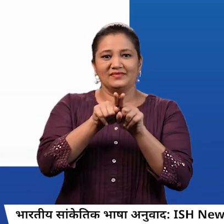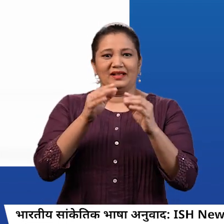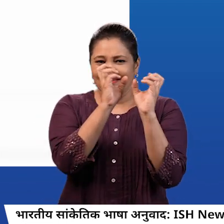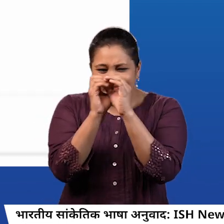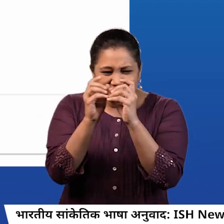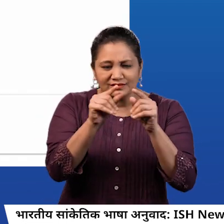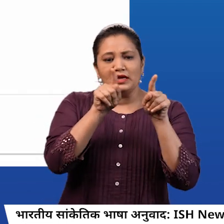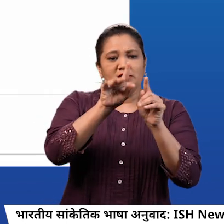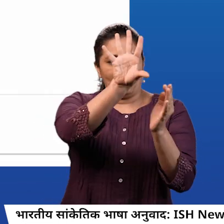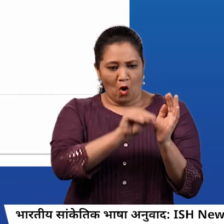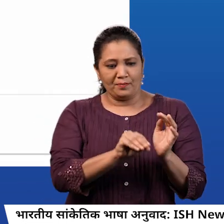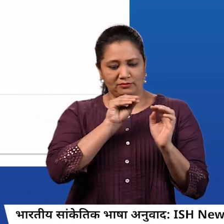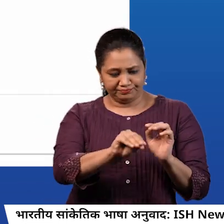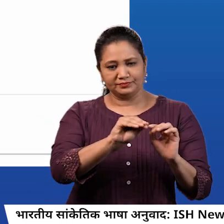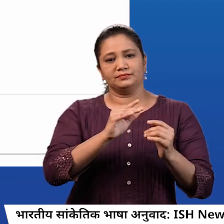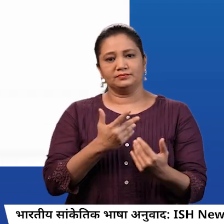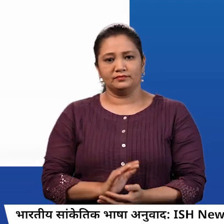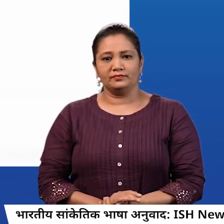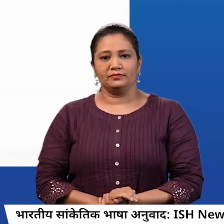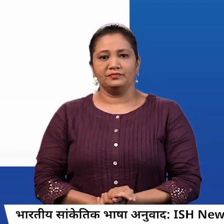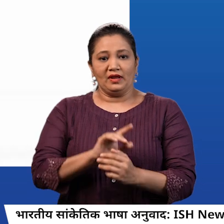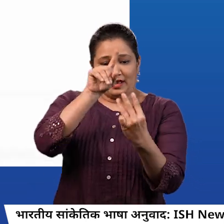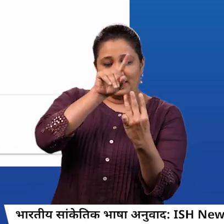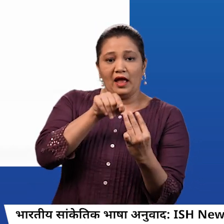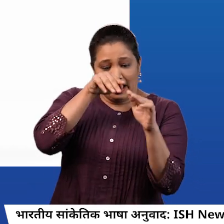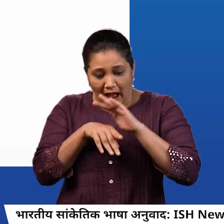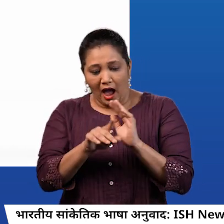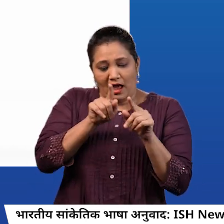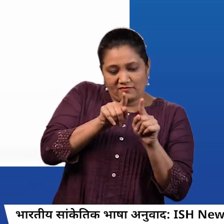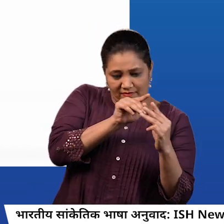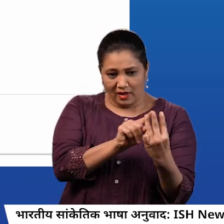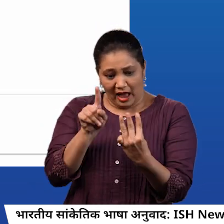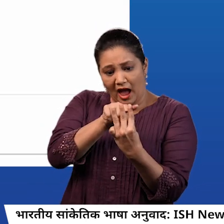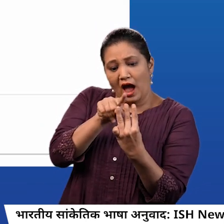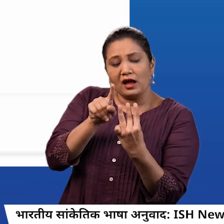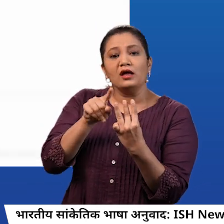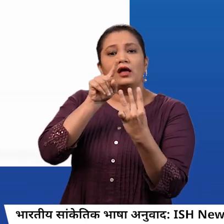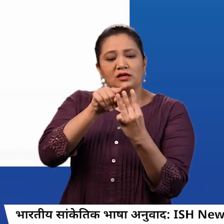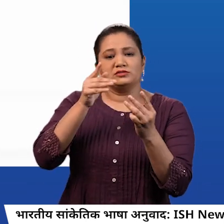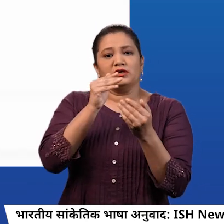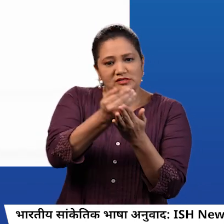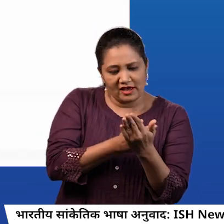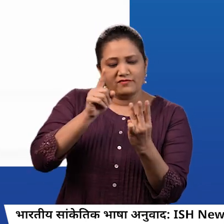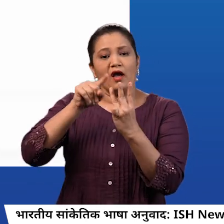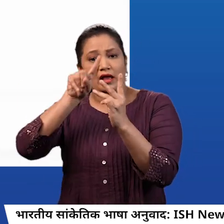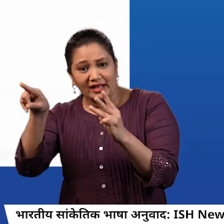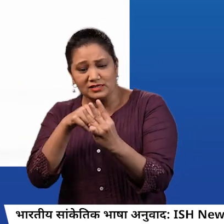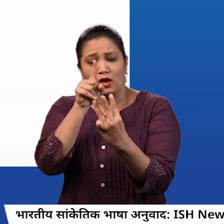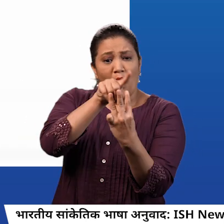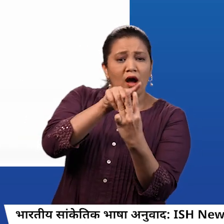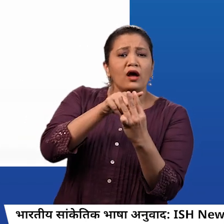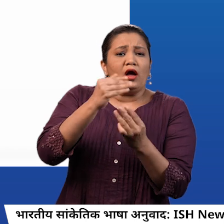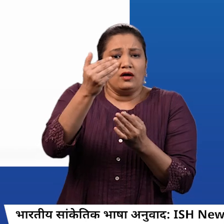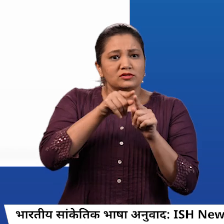व्यवस्थित भरायचा आहे. त्या खालीच आपल्याला हा अर्ज जतन करण्याचा, रद्द करण्याचा आणि आत्तापर्यंत भरलेल्या अर्जाचं प्रारूप पाहून